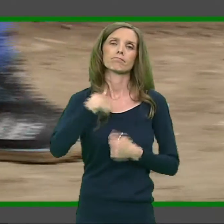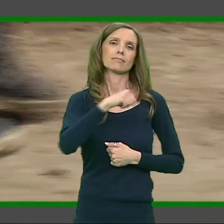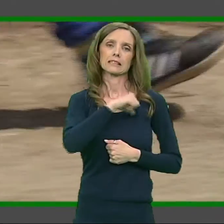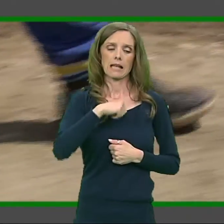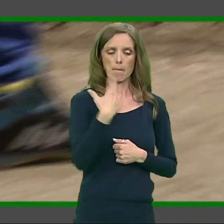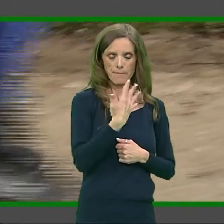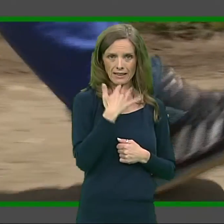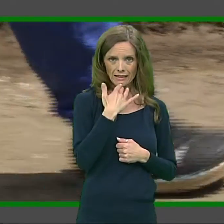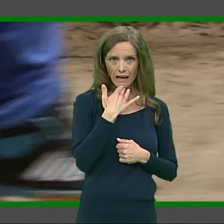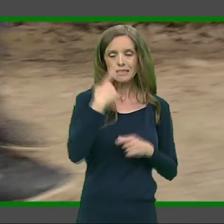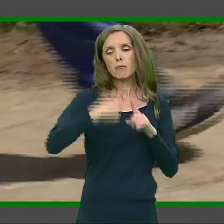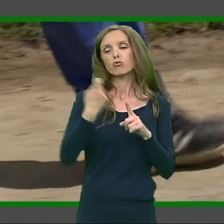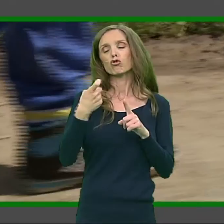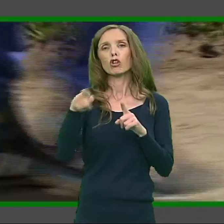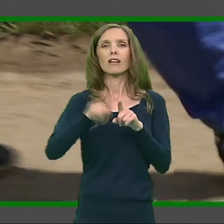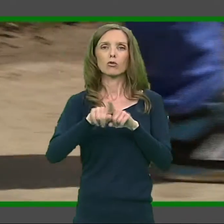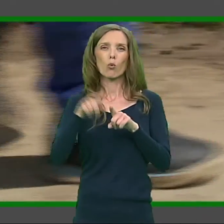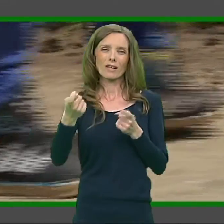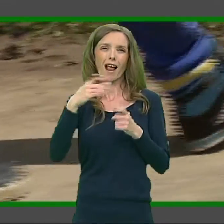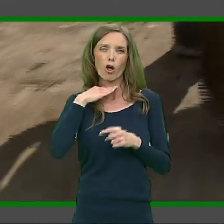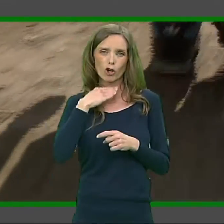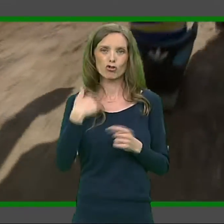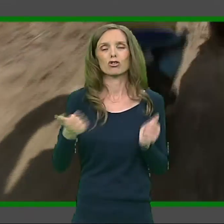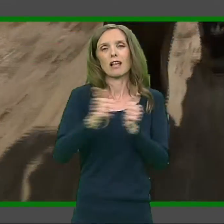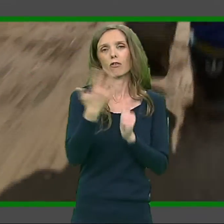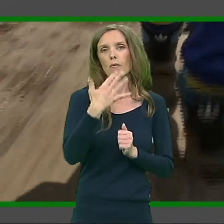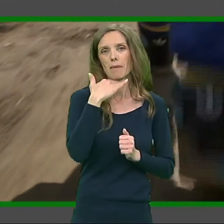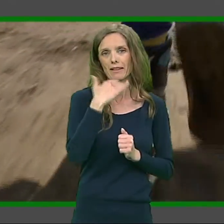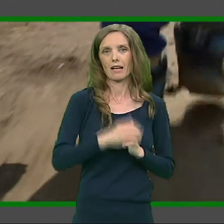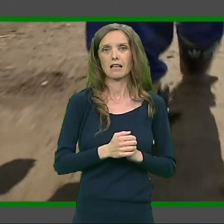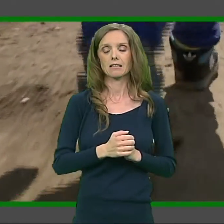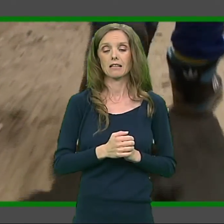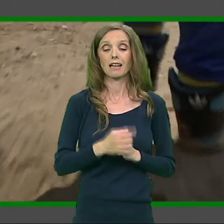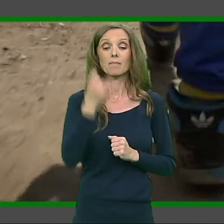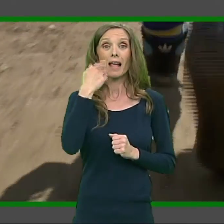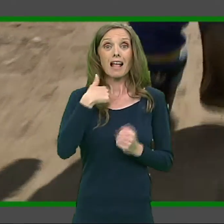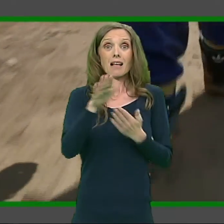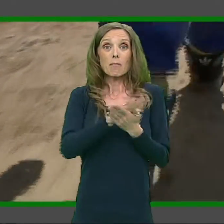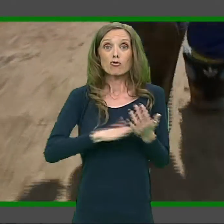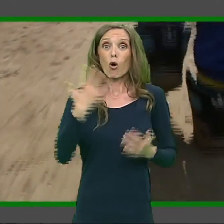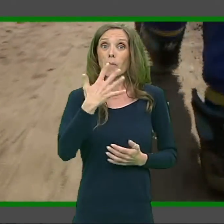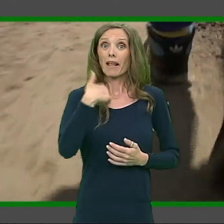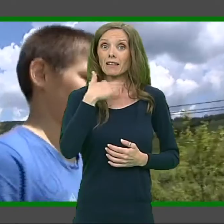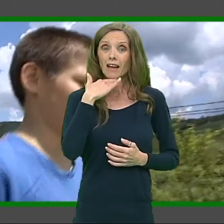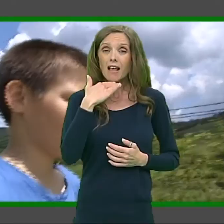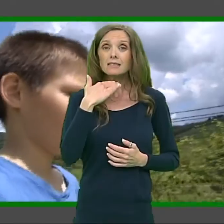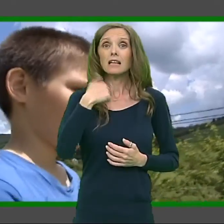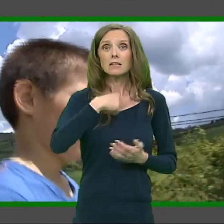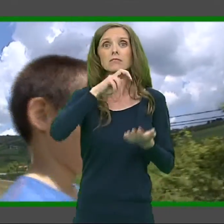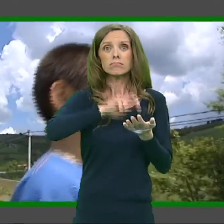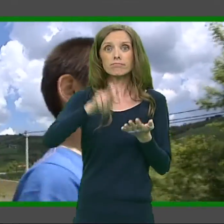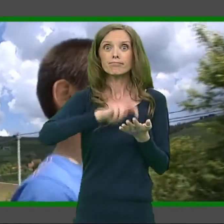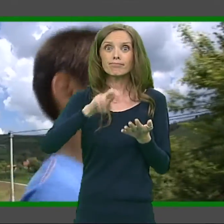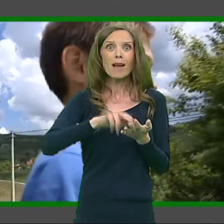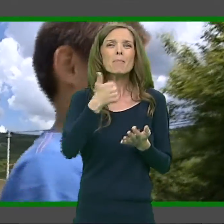Radim sam u 5, a imam još jednog druga iz Grčića što sam u 5. Kada sam krenuo u